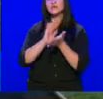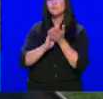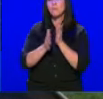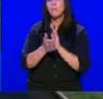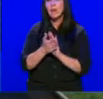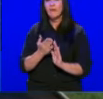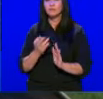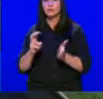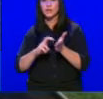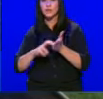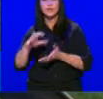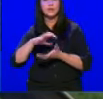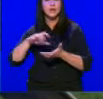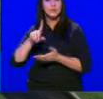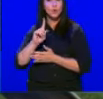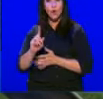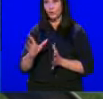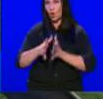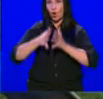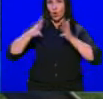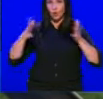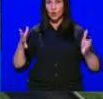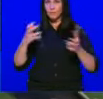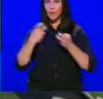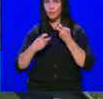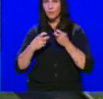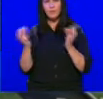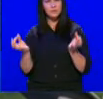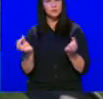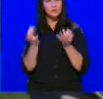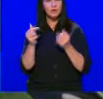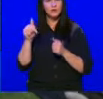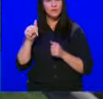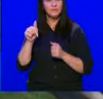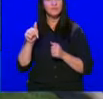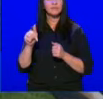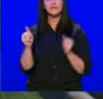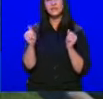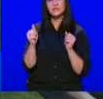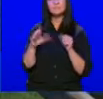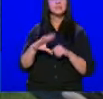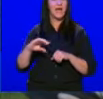справянето с енергийната криза, която е огромният проблем, специално за тази зима за Европа,